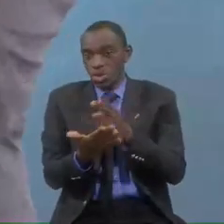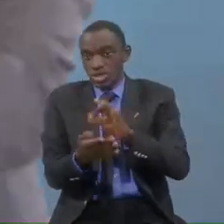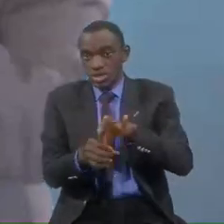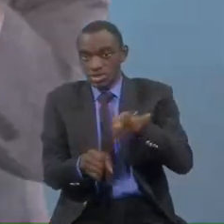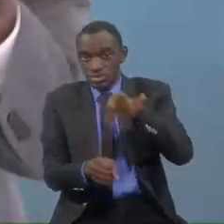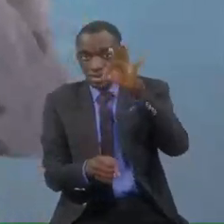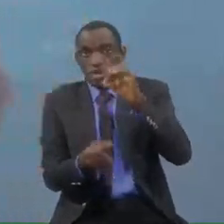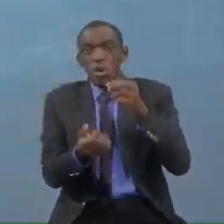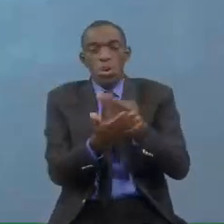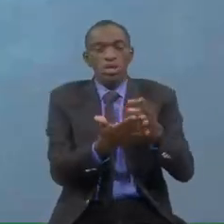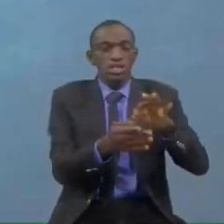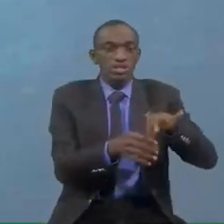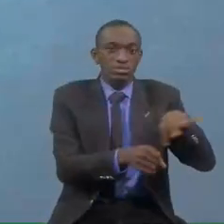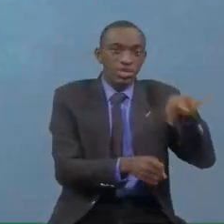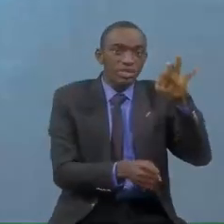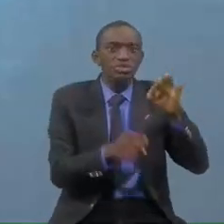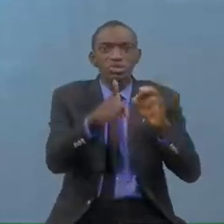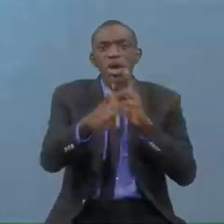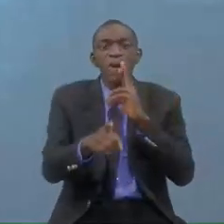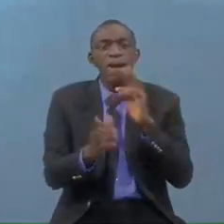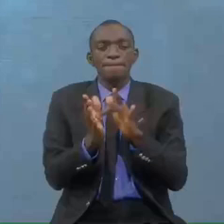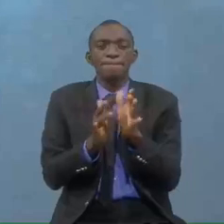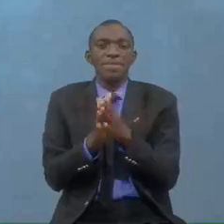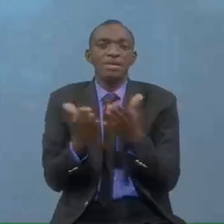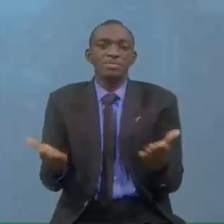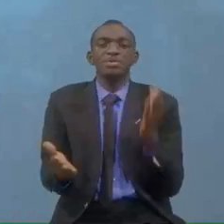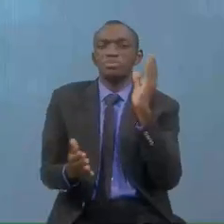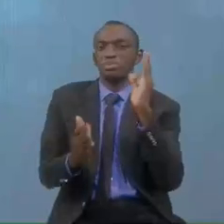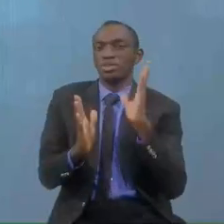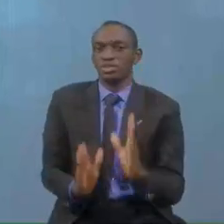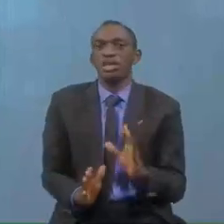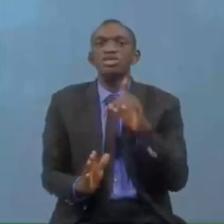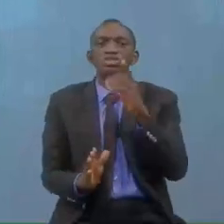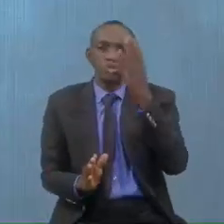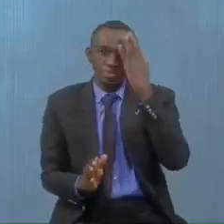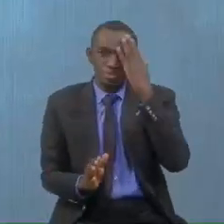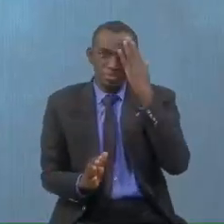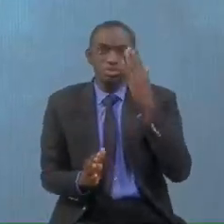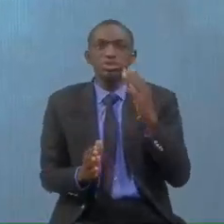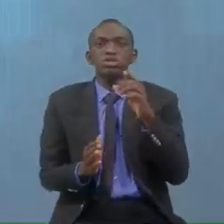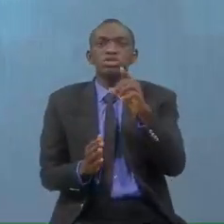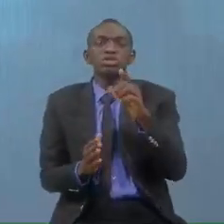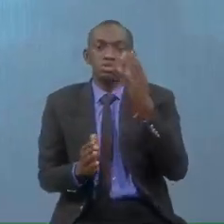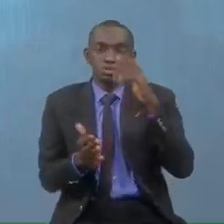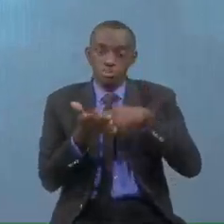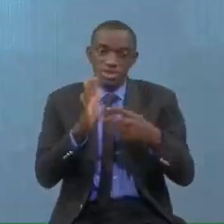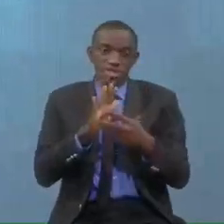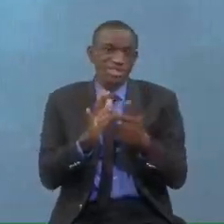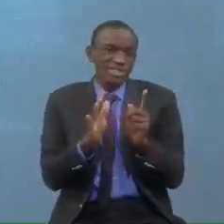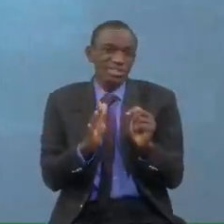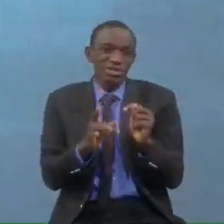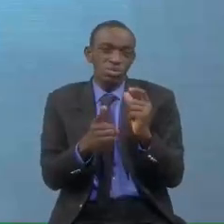Le Saint-Esprit, l'Esprit de Dieu, vous êtes enseignant biblique. Alors vous savez bien que ces deux